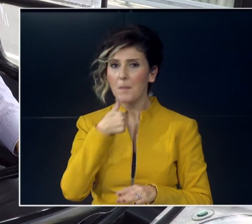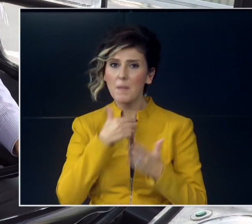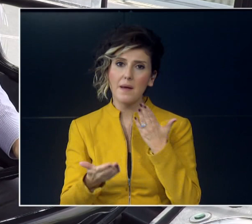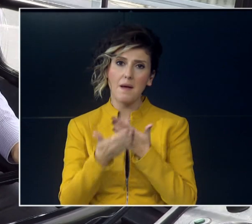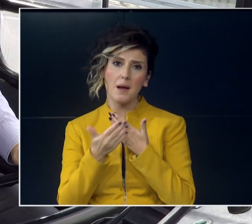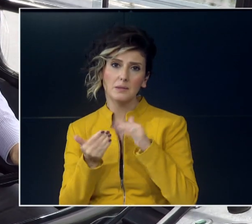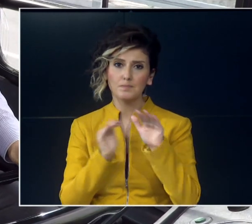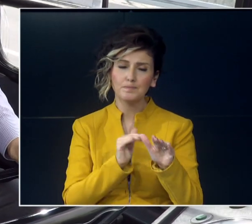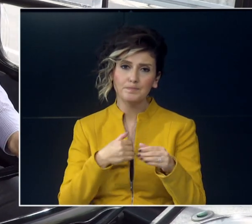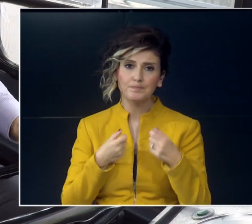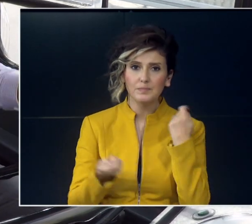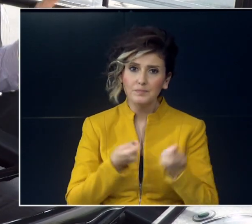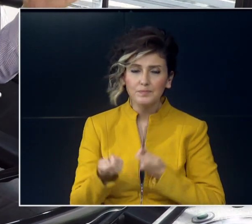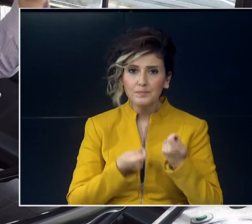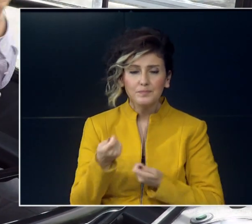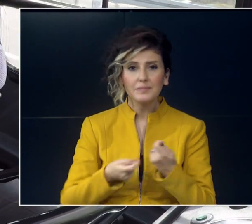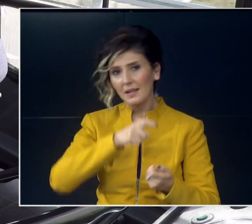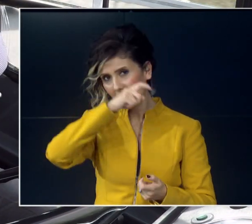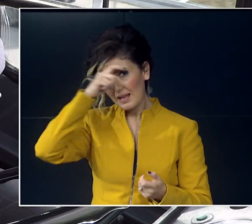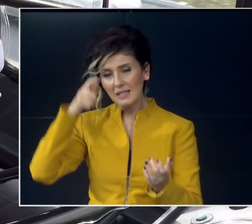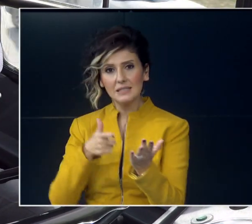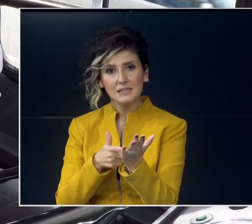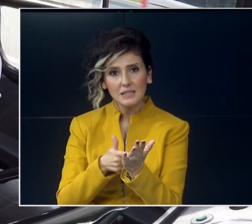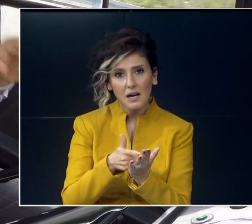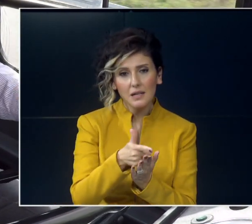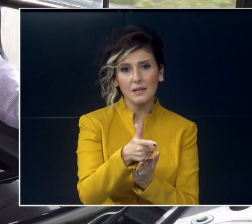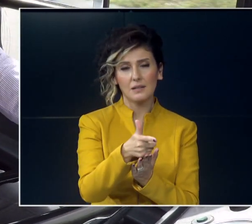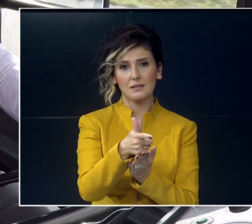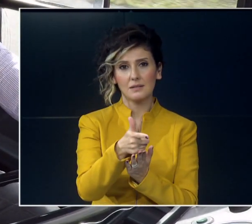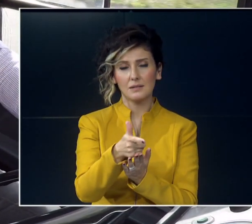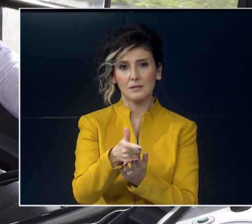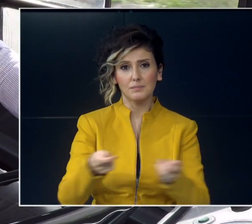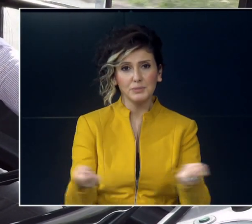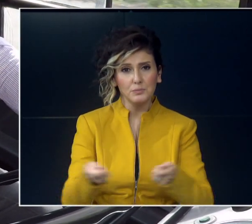yardım ederdim. Yazın tarla içerken